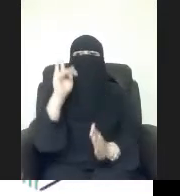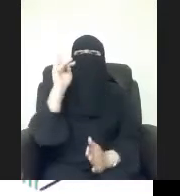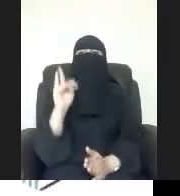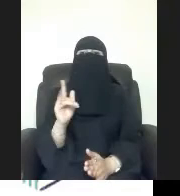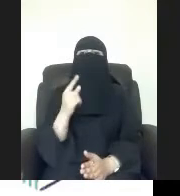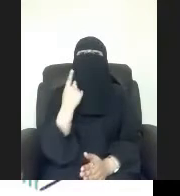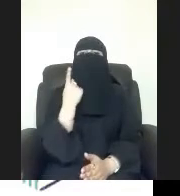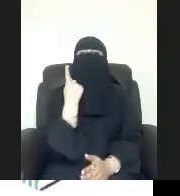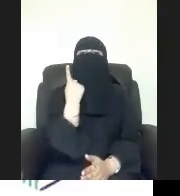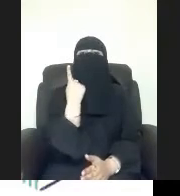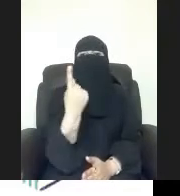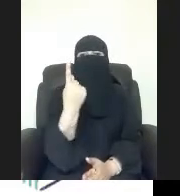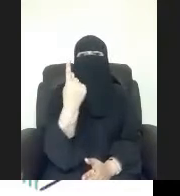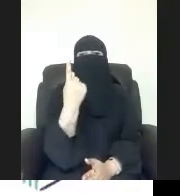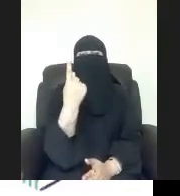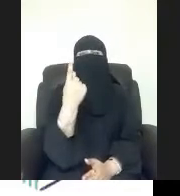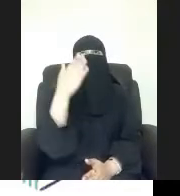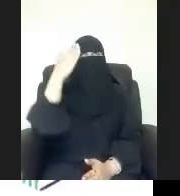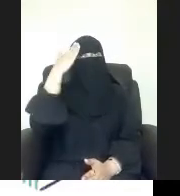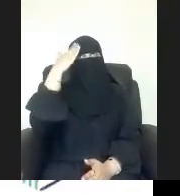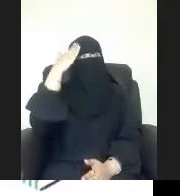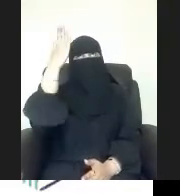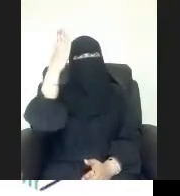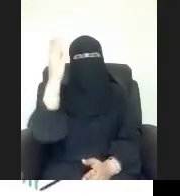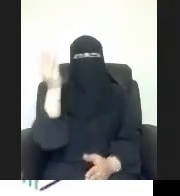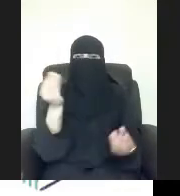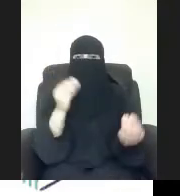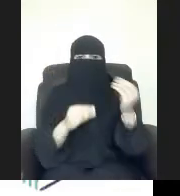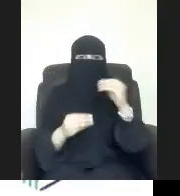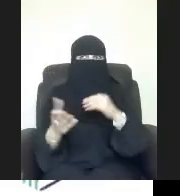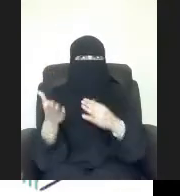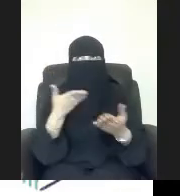مشاركتكم وإثراءكم لهذه الجلسة.